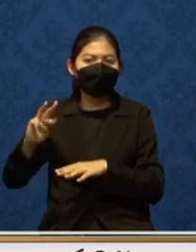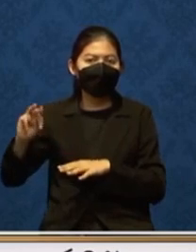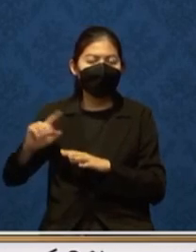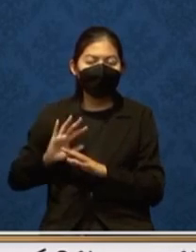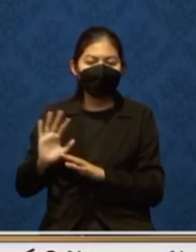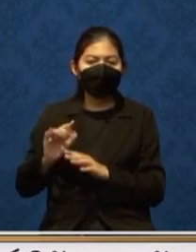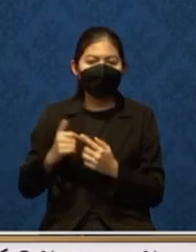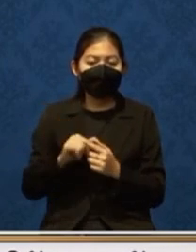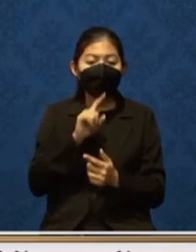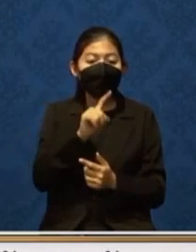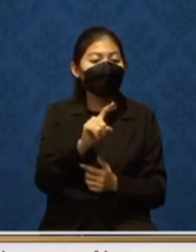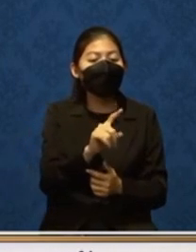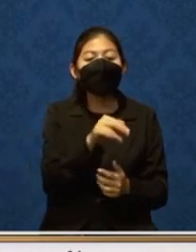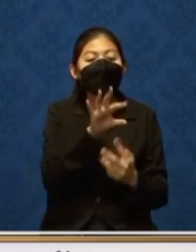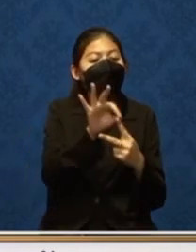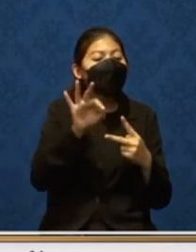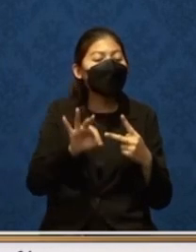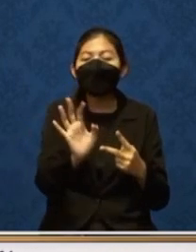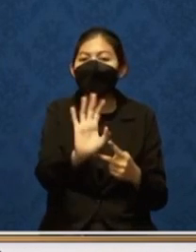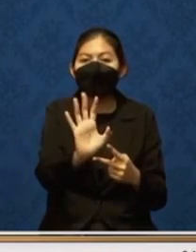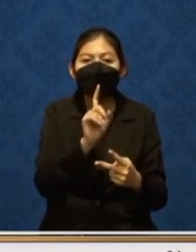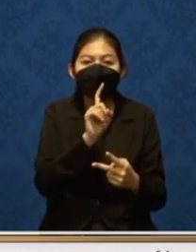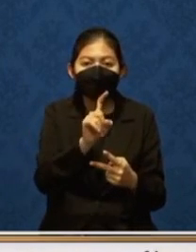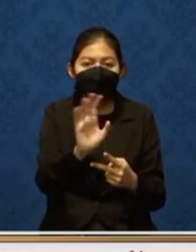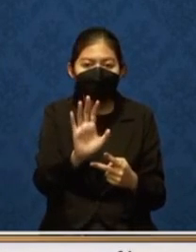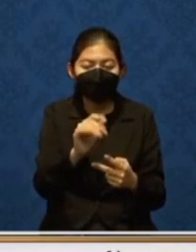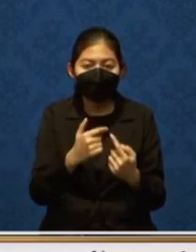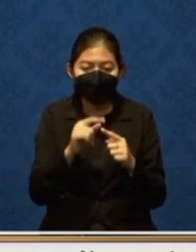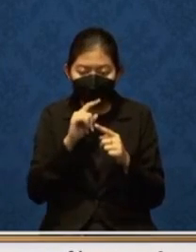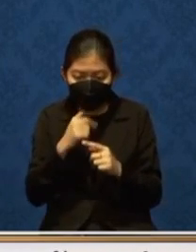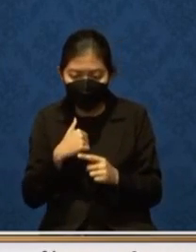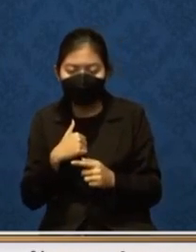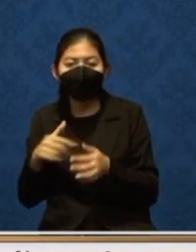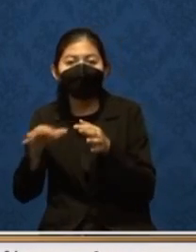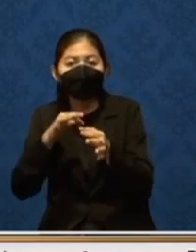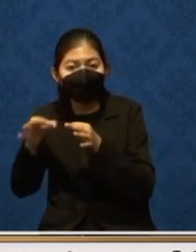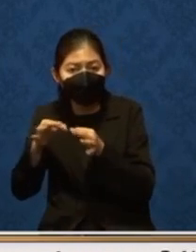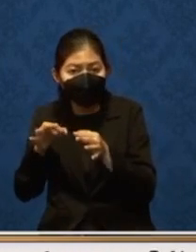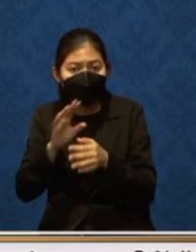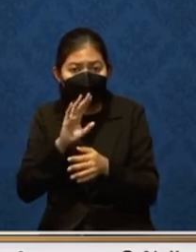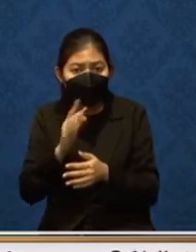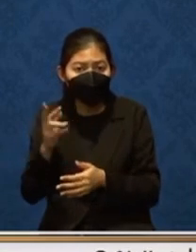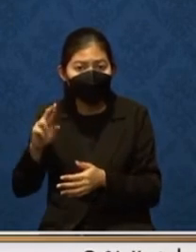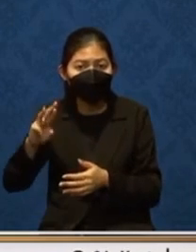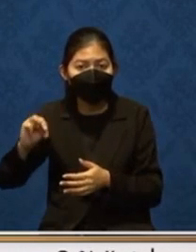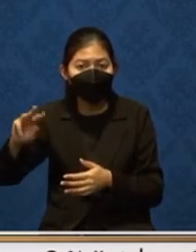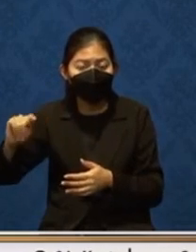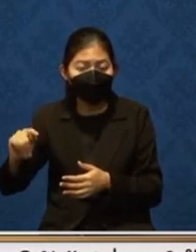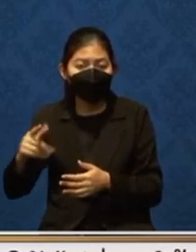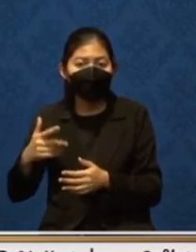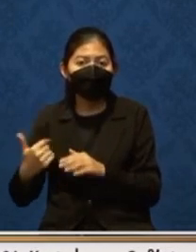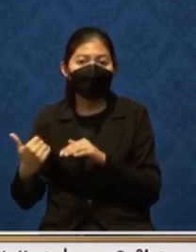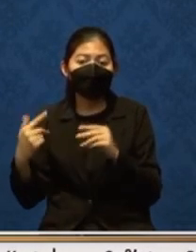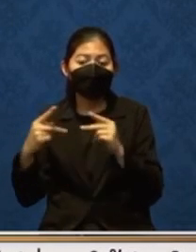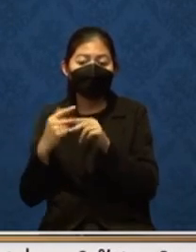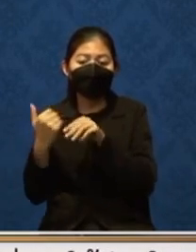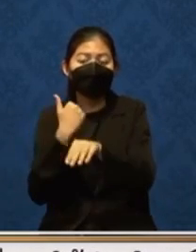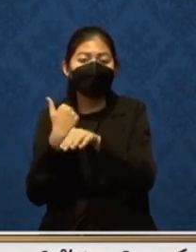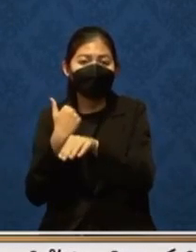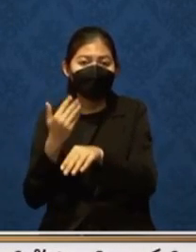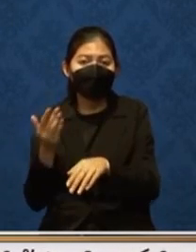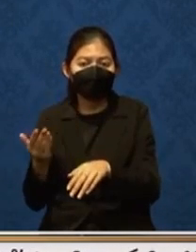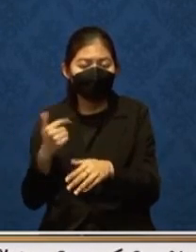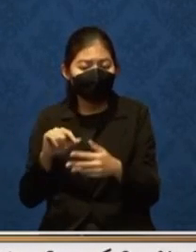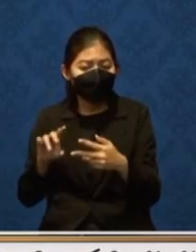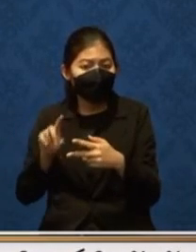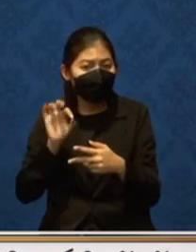ประทานจะเลือกทางไหนครับแต่สิงนผมจะอธิปลายต่ไปก็คือในกรณีของทานรถม translation ชีดชอบ on aได